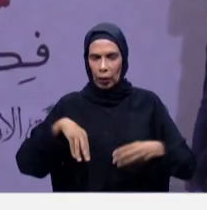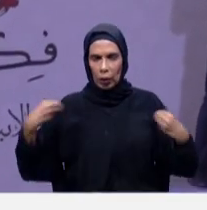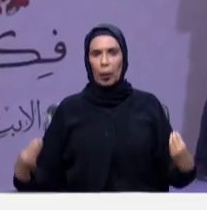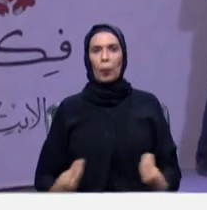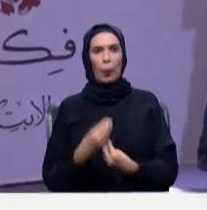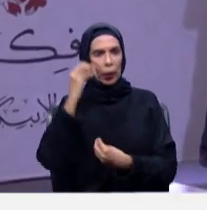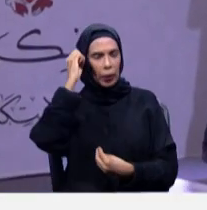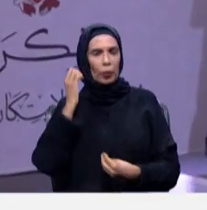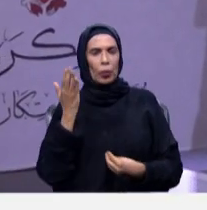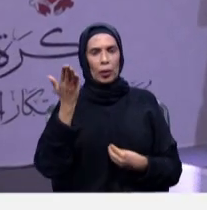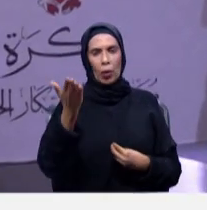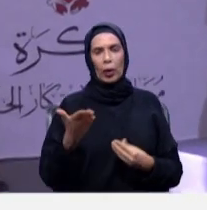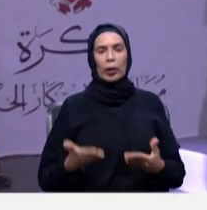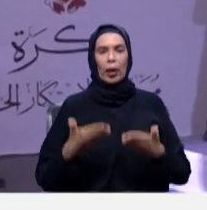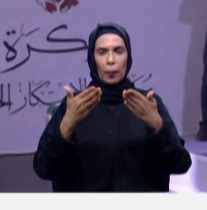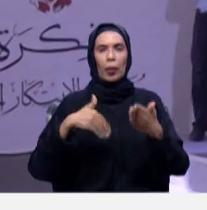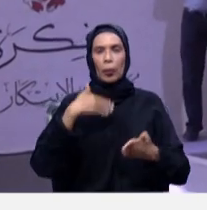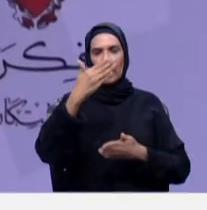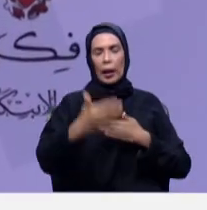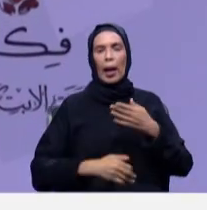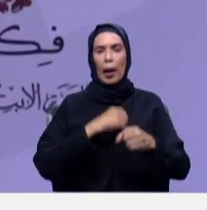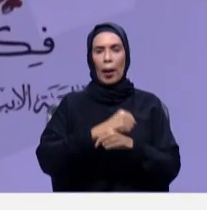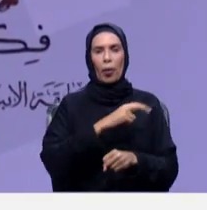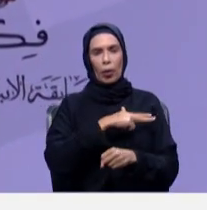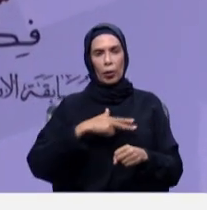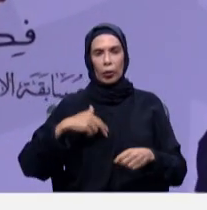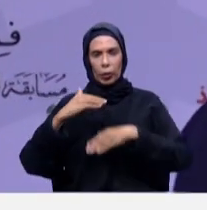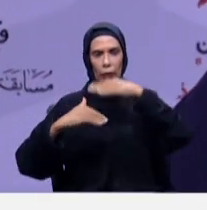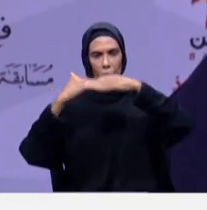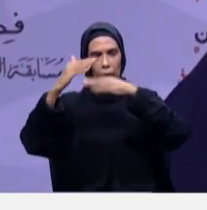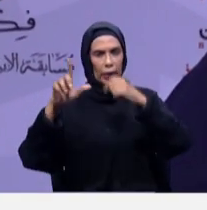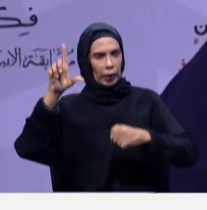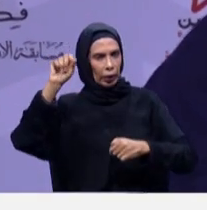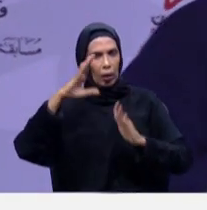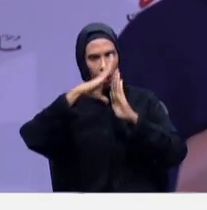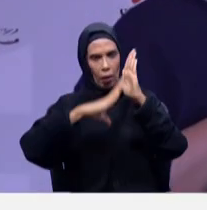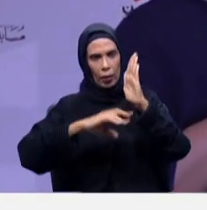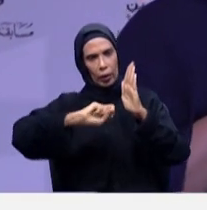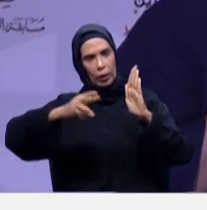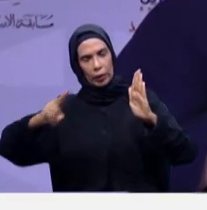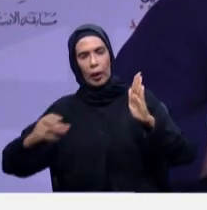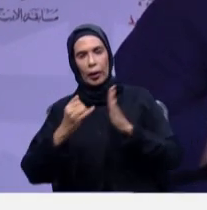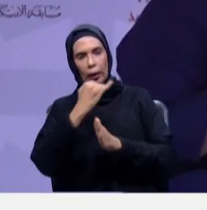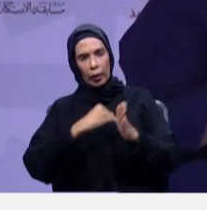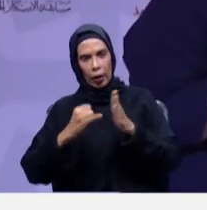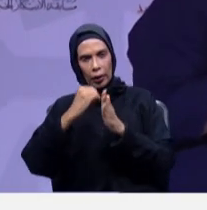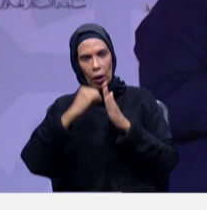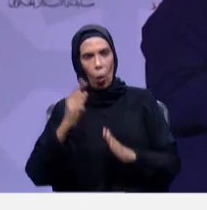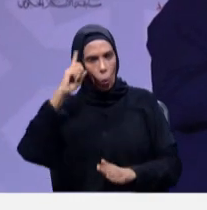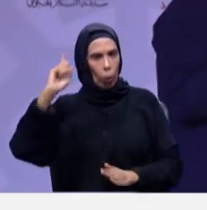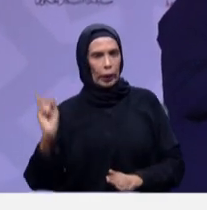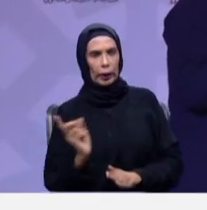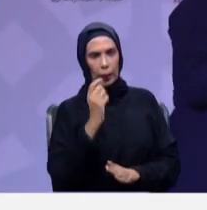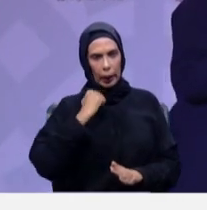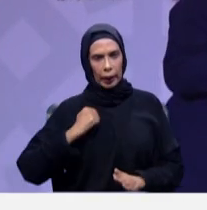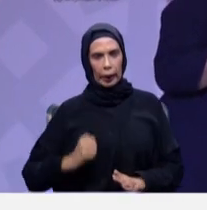والمقترحات التي تخدم تطلعات العمل الحكومي وتطوير جودته ومخرجاته وفقا لمبادئ رؤية البحرين الاقتصادية